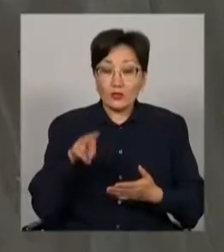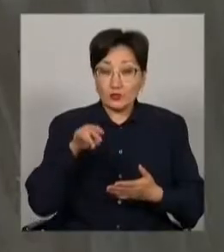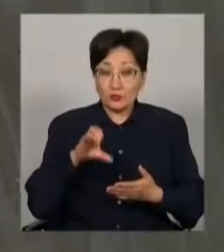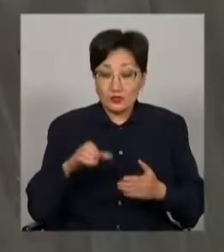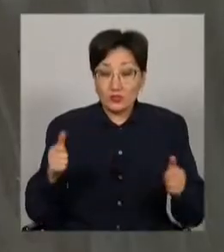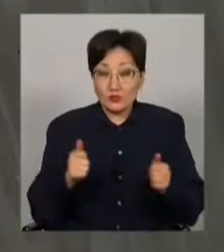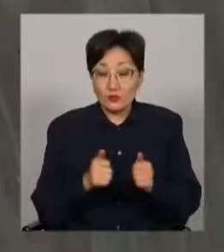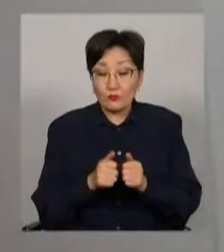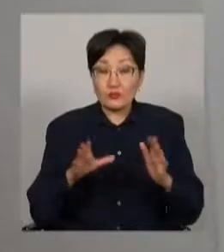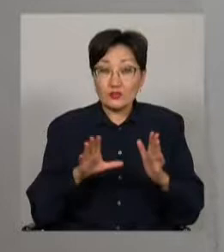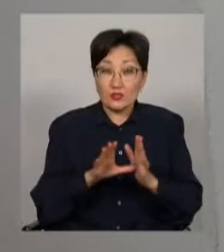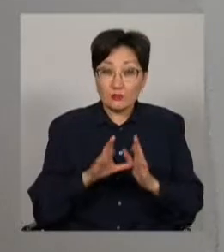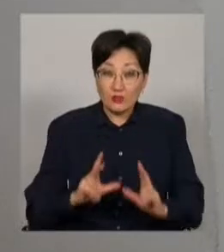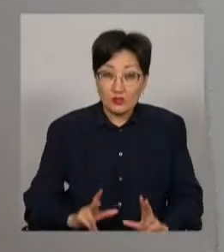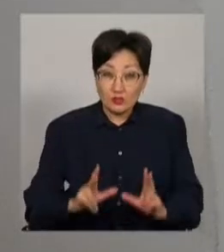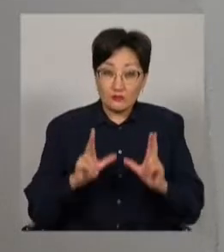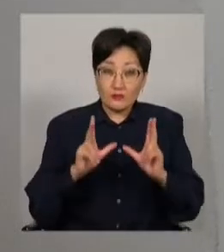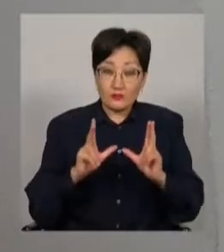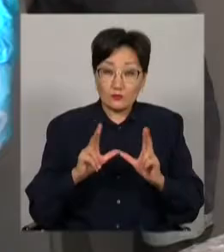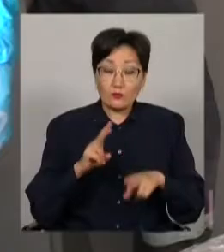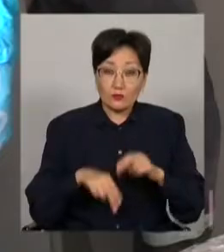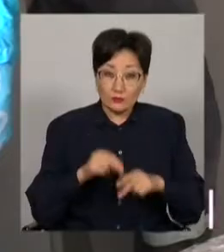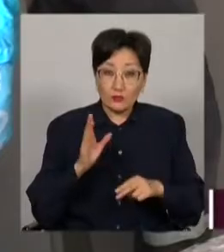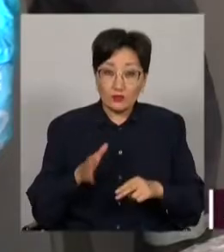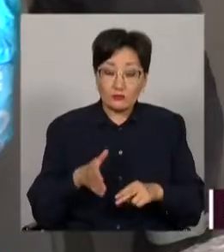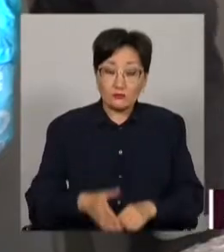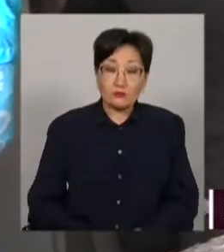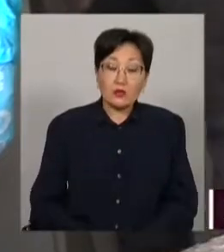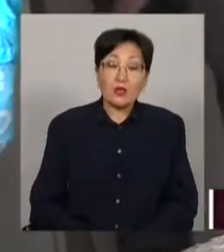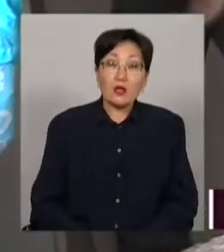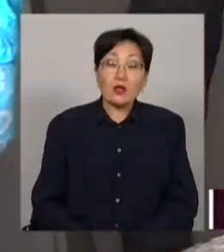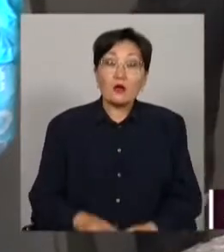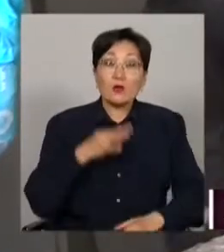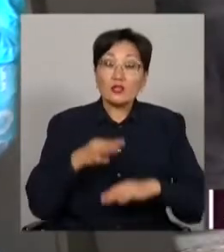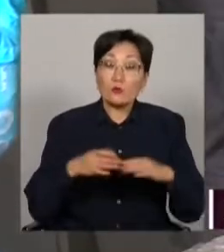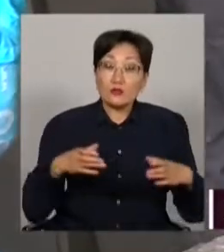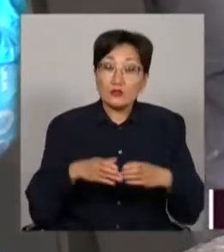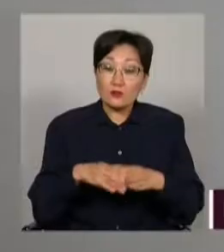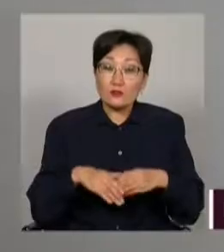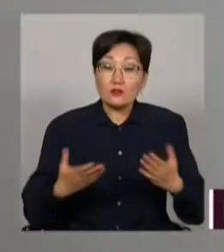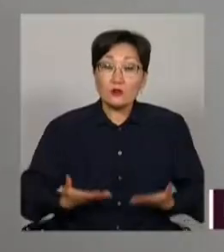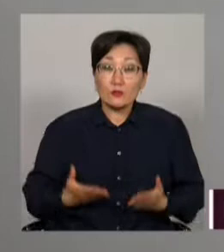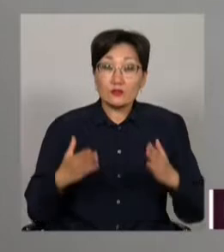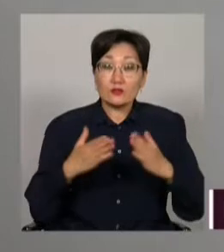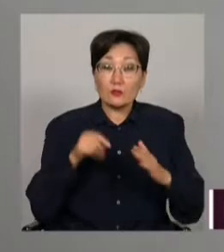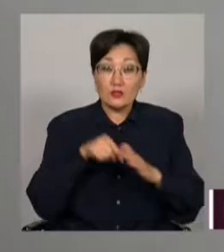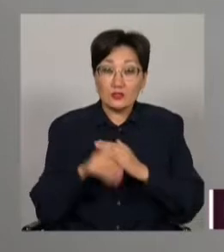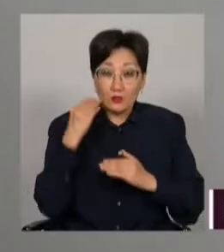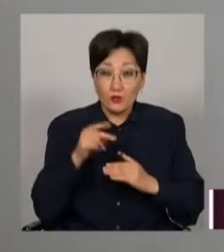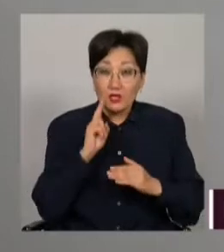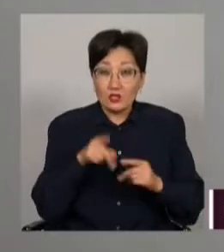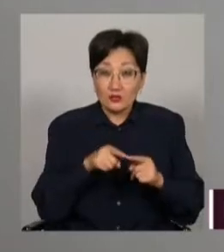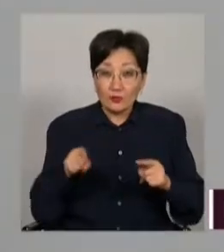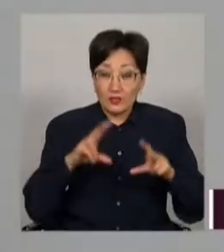жанынан электр лифтін орнататын болады. Жауапты компания тұрғын үй кешенінің сапасына 2 жылға